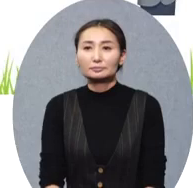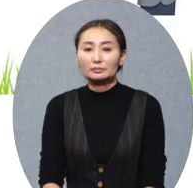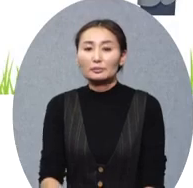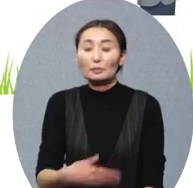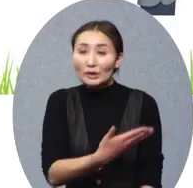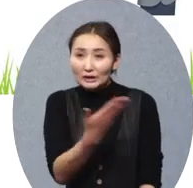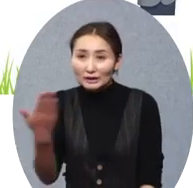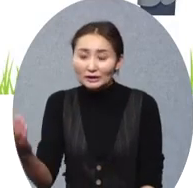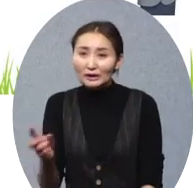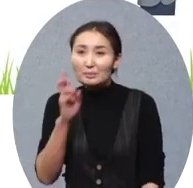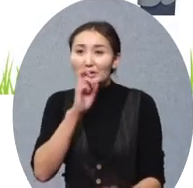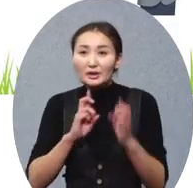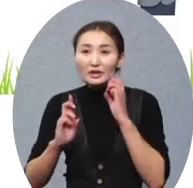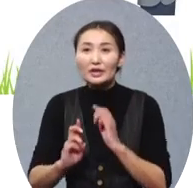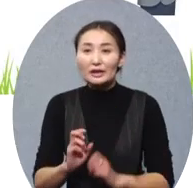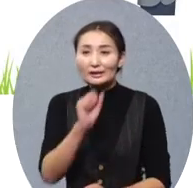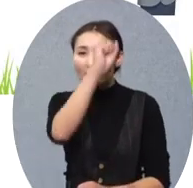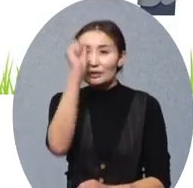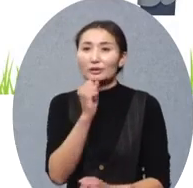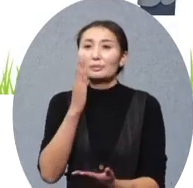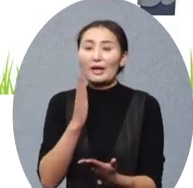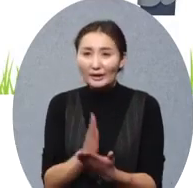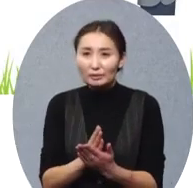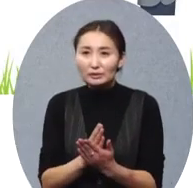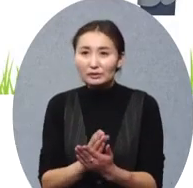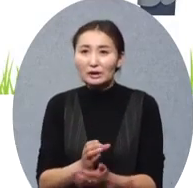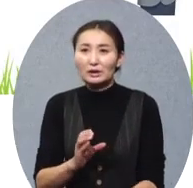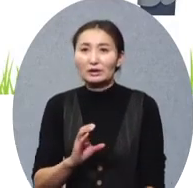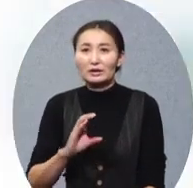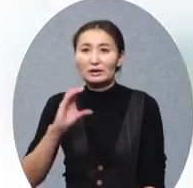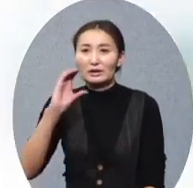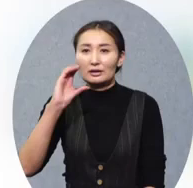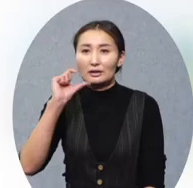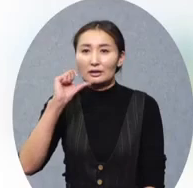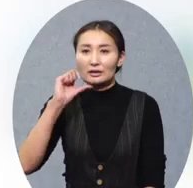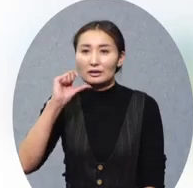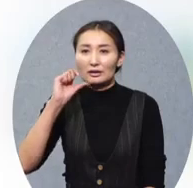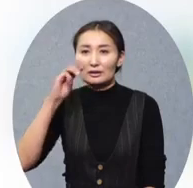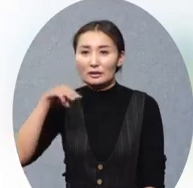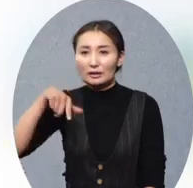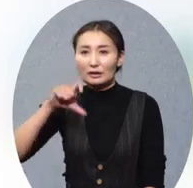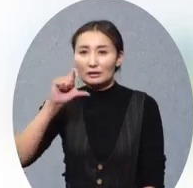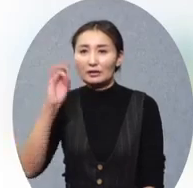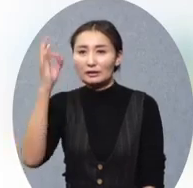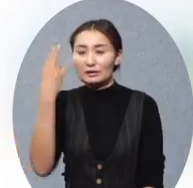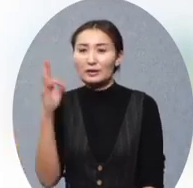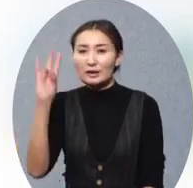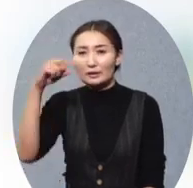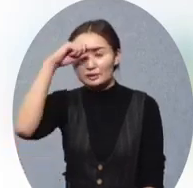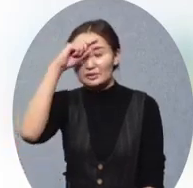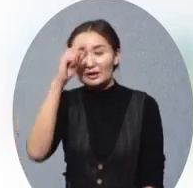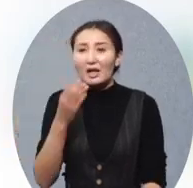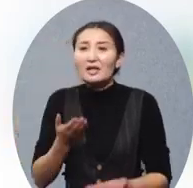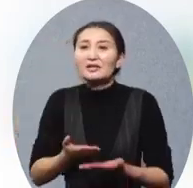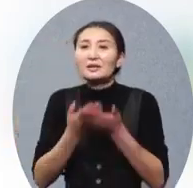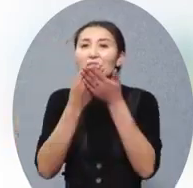бид нарт асуудал бэрхшээл тулгарсан тохиолдолд бол сэтгцэн эрүүл мэндэ дэмжих явдал зайшгүй